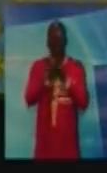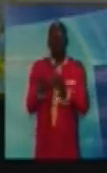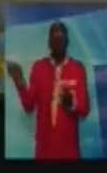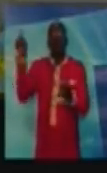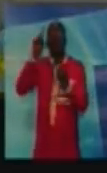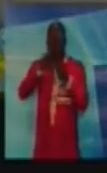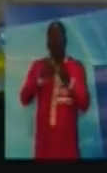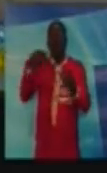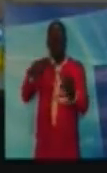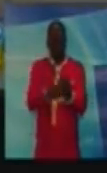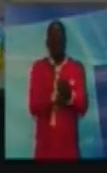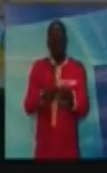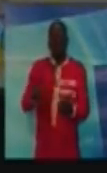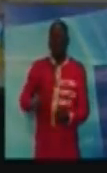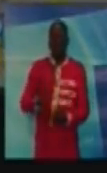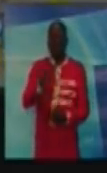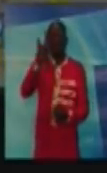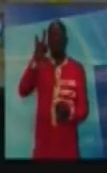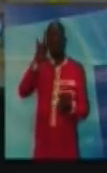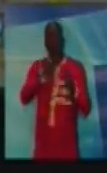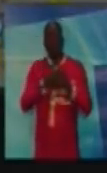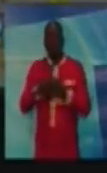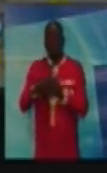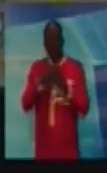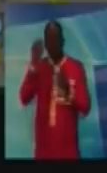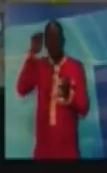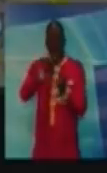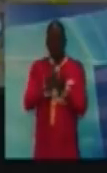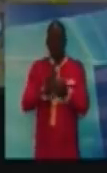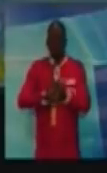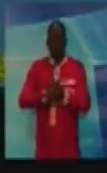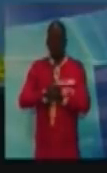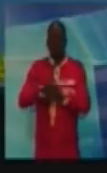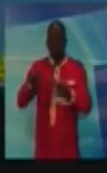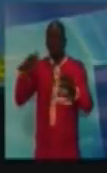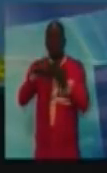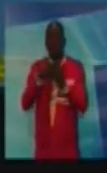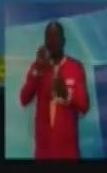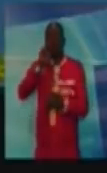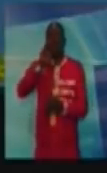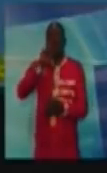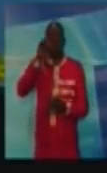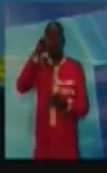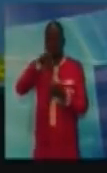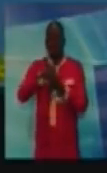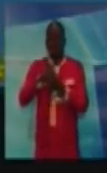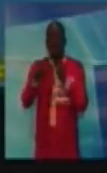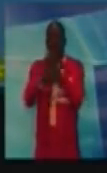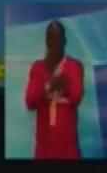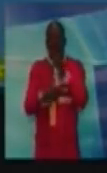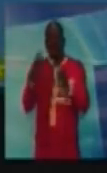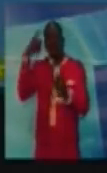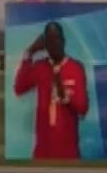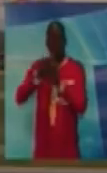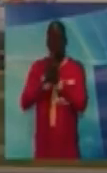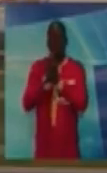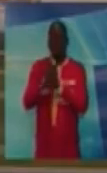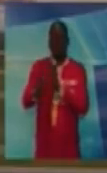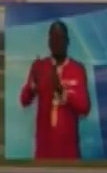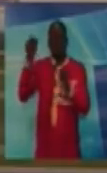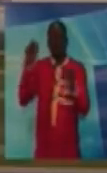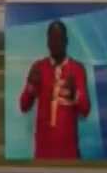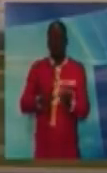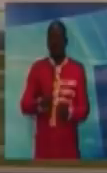nouvel ordre aux compagnies aériennes américaines le survol de l'espace aérien contrôlé par l'Iran dans cette région en qualifiant de risqué de tels